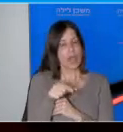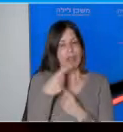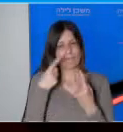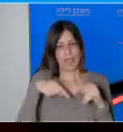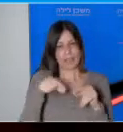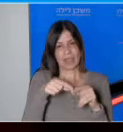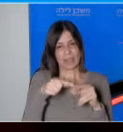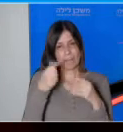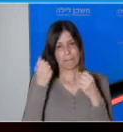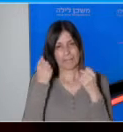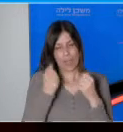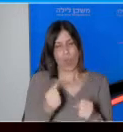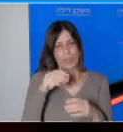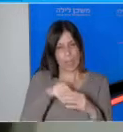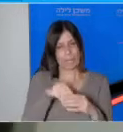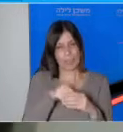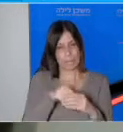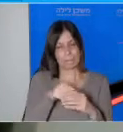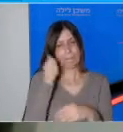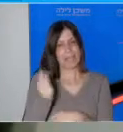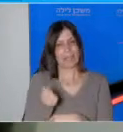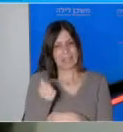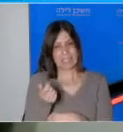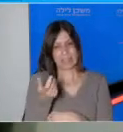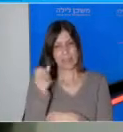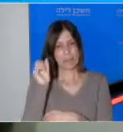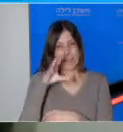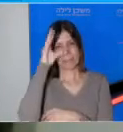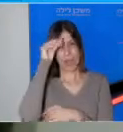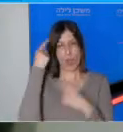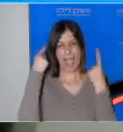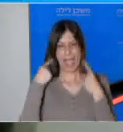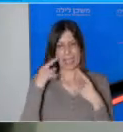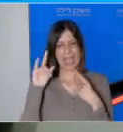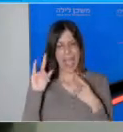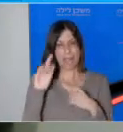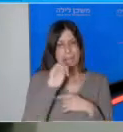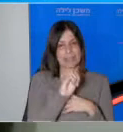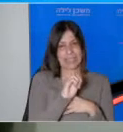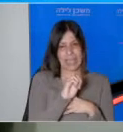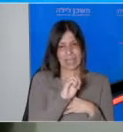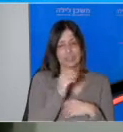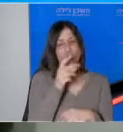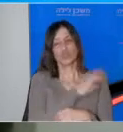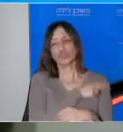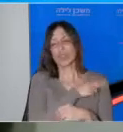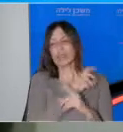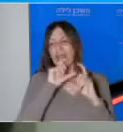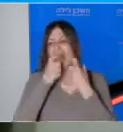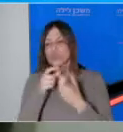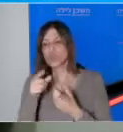לוועדת ביטחון הפנים בכנסת. הגיע בחור חרדי חיים מזרחי, ששוטרים עצרו